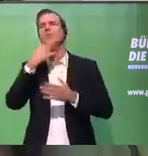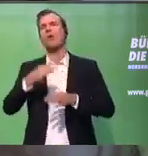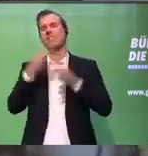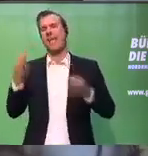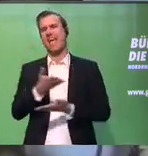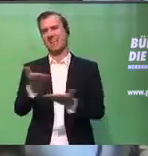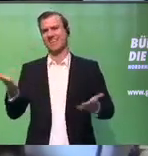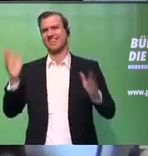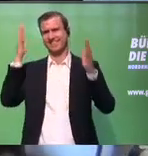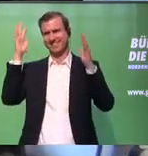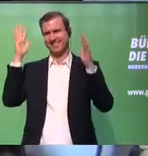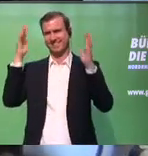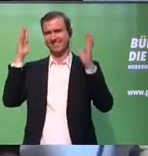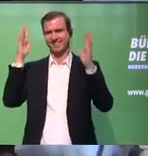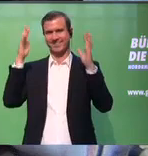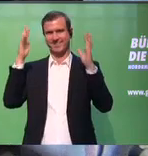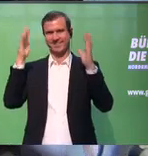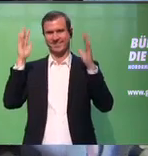Tag.